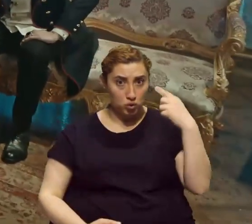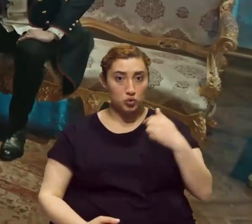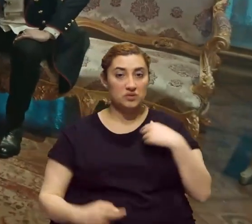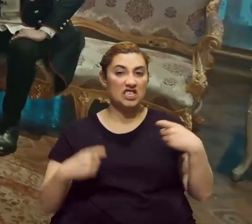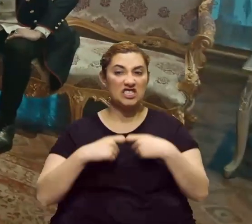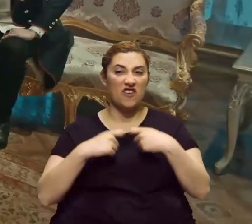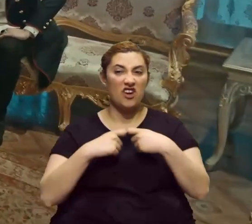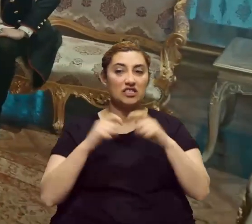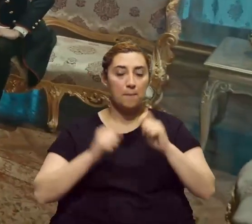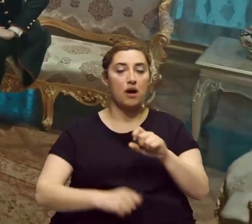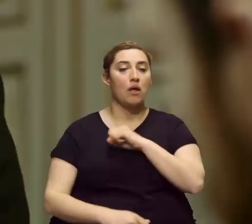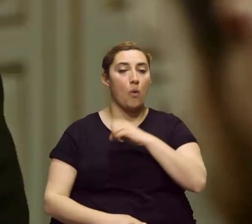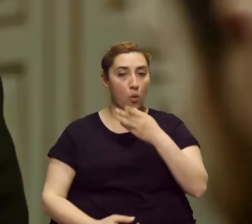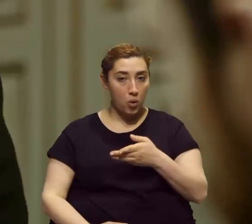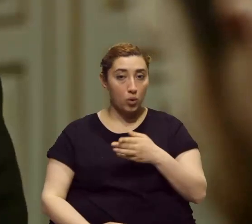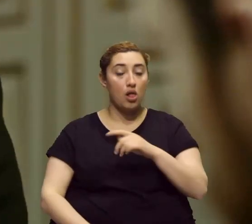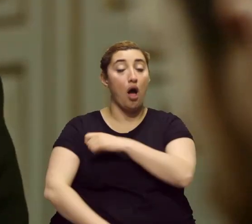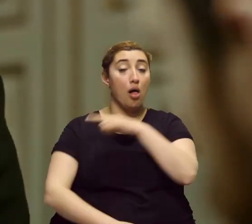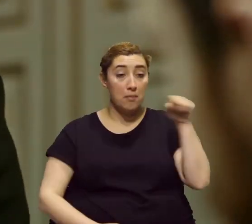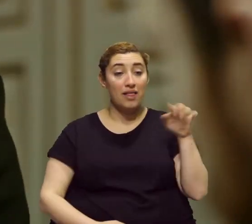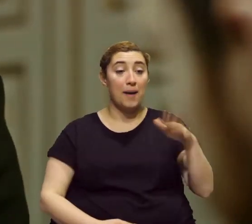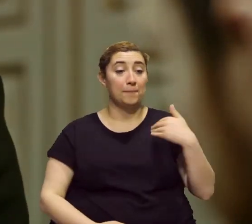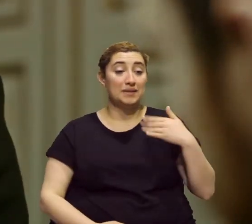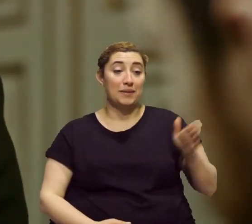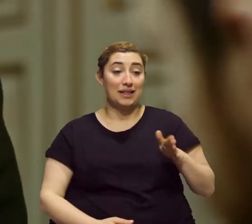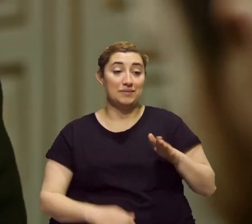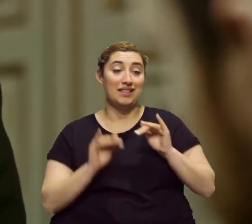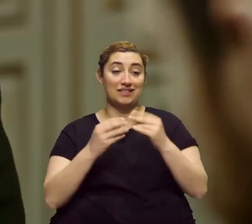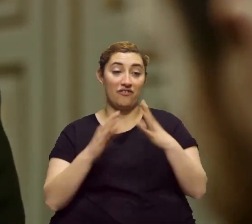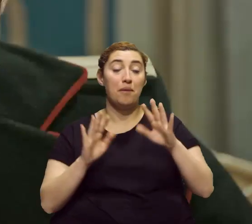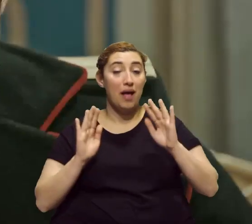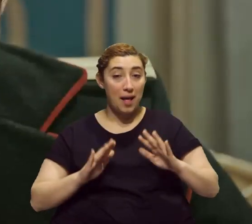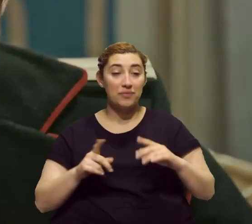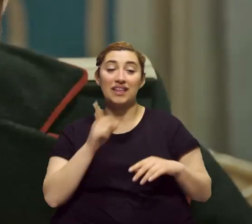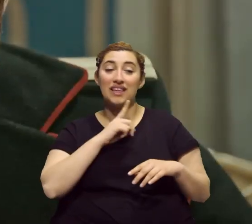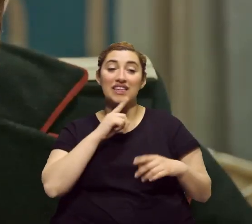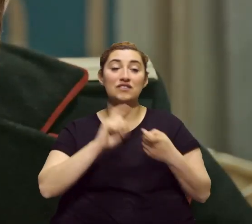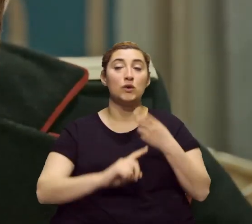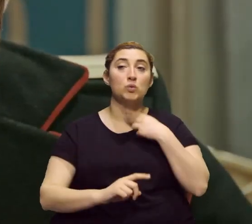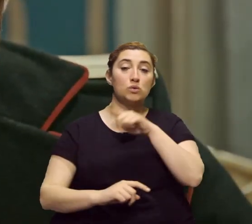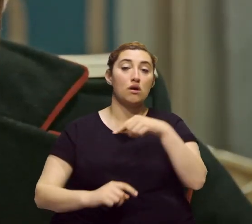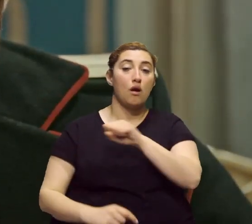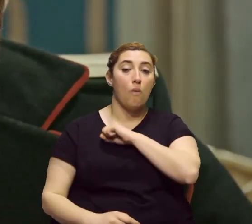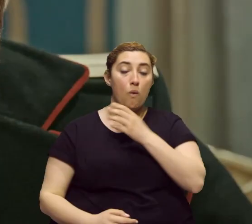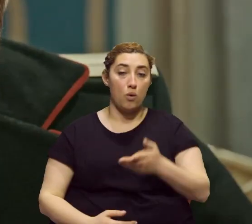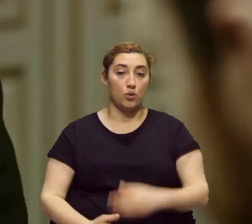bize savaş açmaktan korkuyorlar. Almanlarsa hem bizim yanımızda olup hem de İngiliz ve Ruslardan